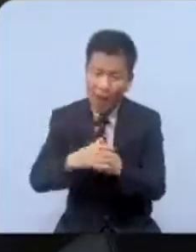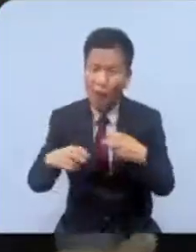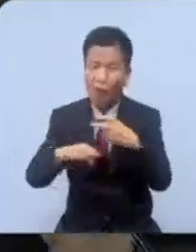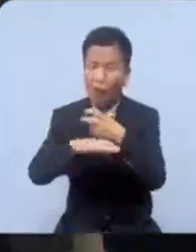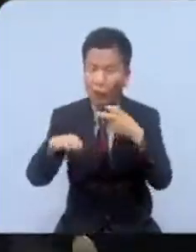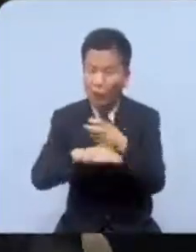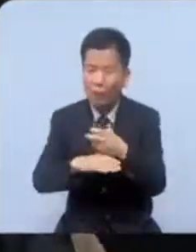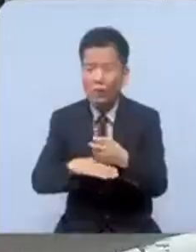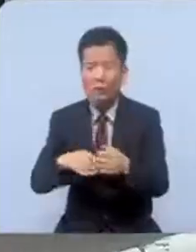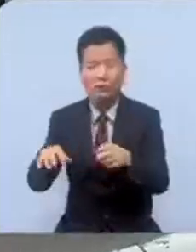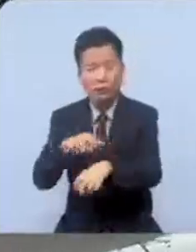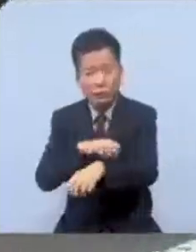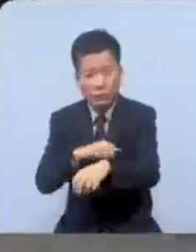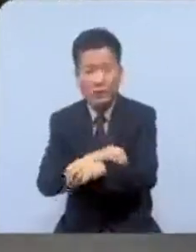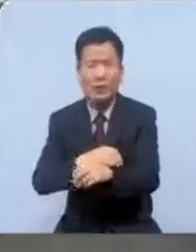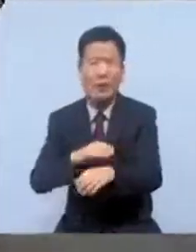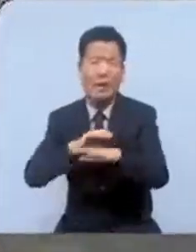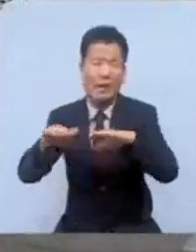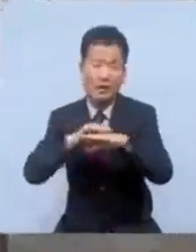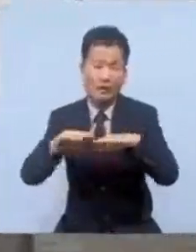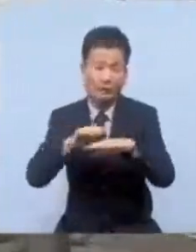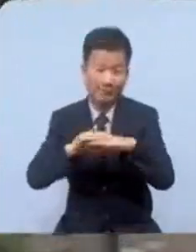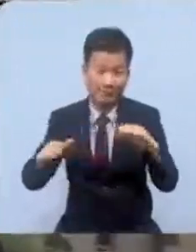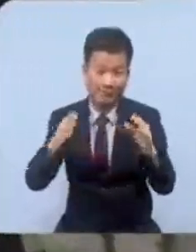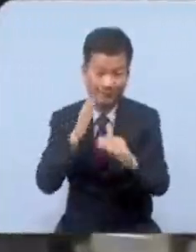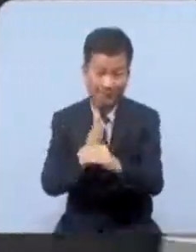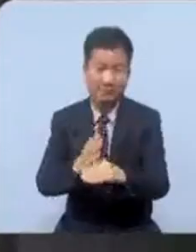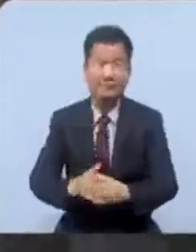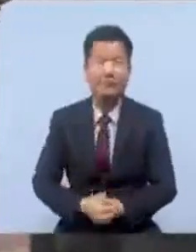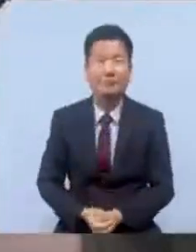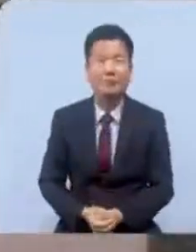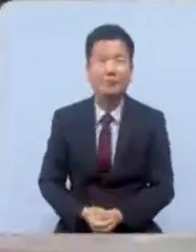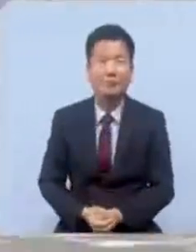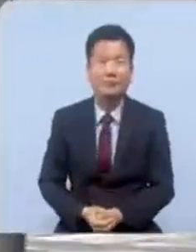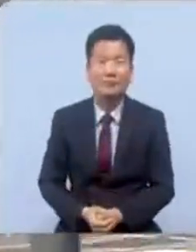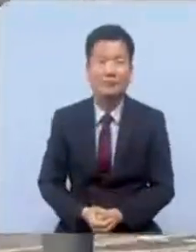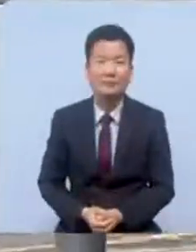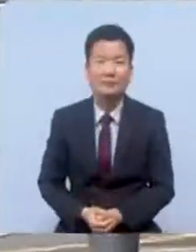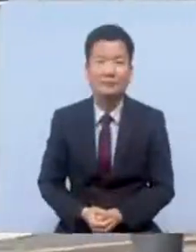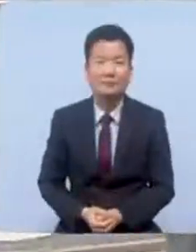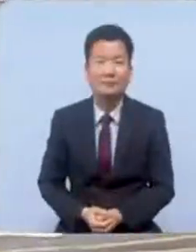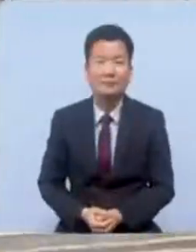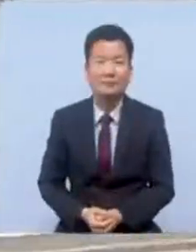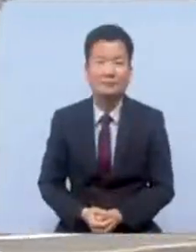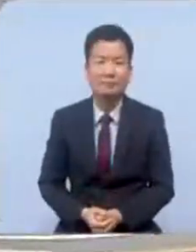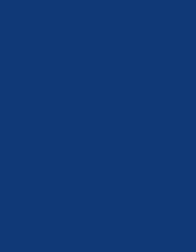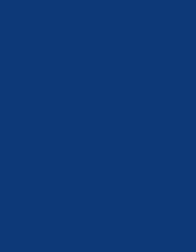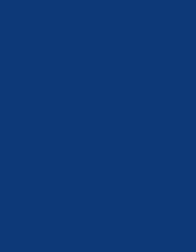교통 사각지대 해소에 효자 노릇을 하고 있습니다. KBS 뉴스 이규명입니다.